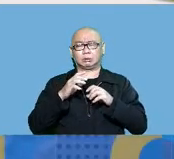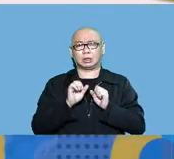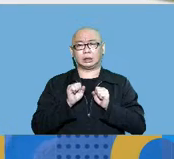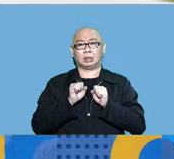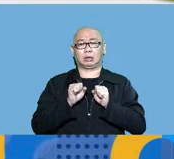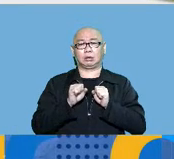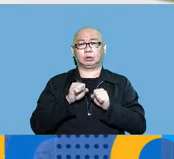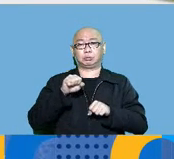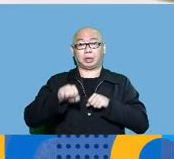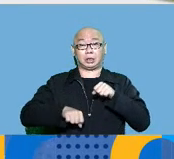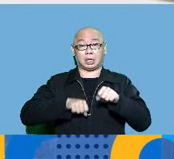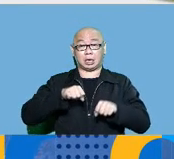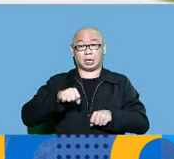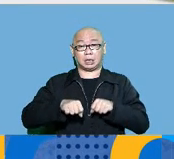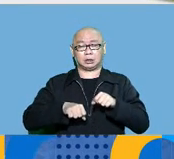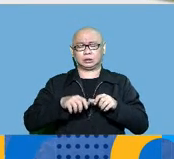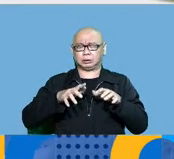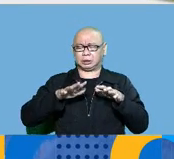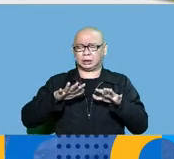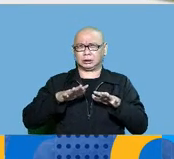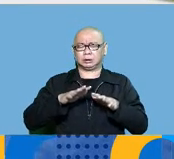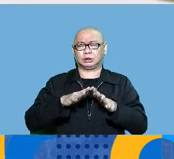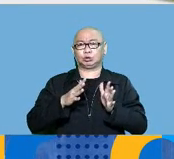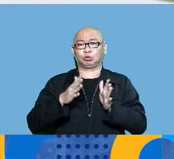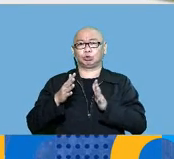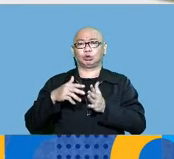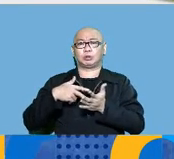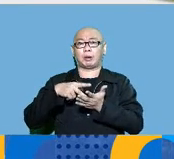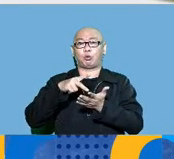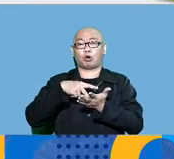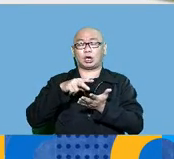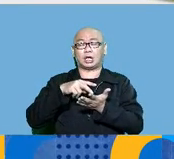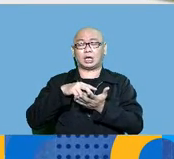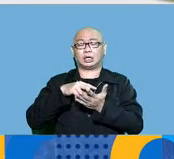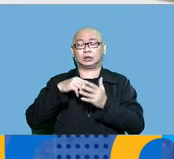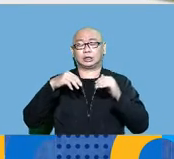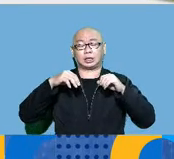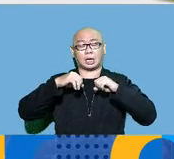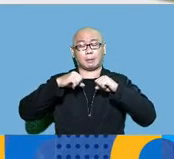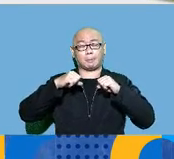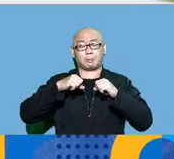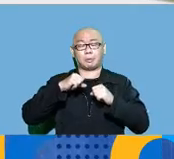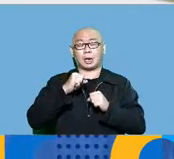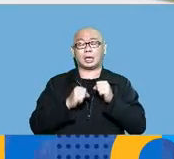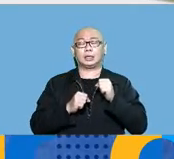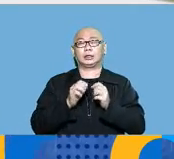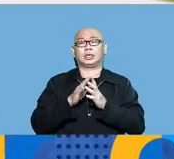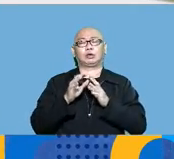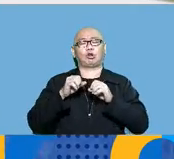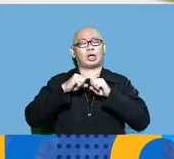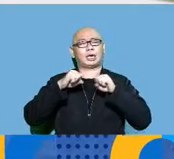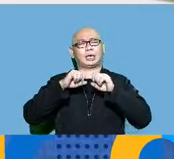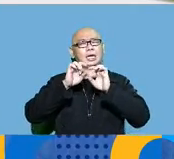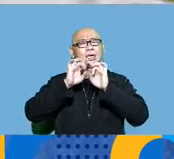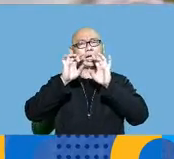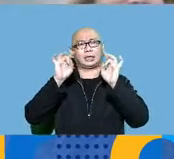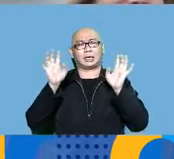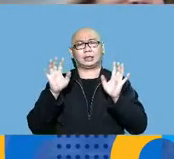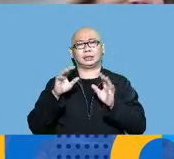bersepeda merupakan jenis olahraga tersering, disusul sepak bola, senam, berlari, dan jenis olahraga lainnya. Di